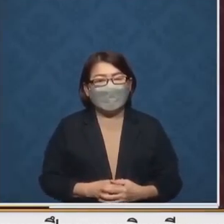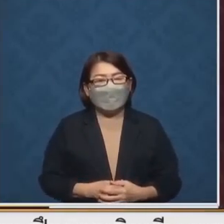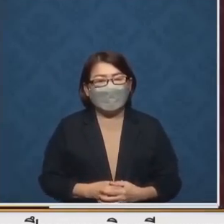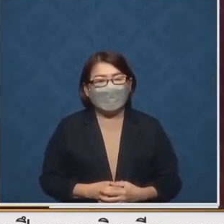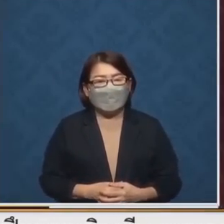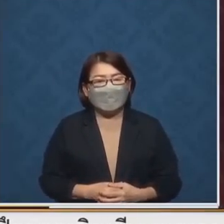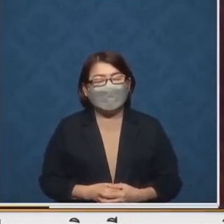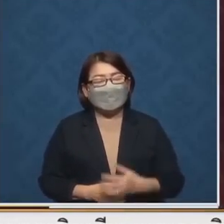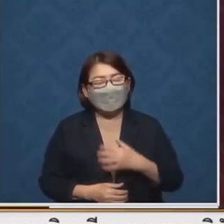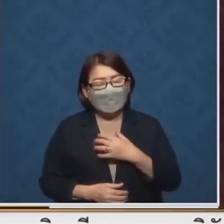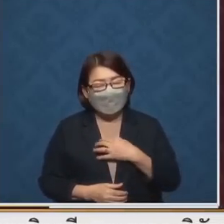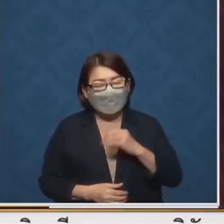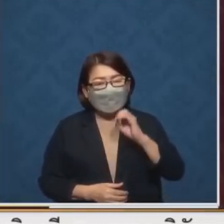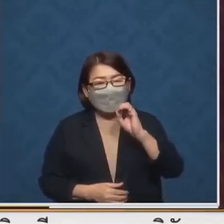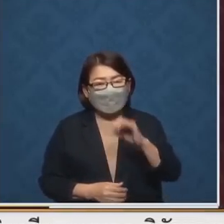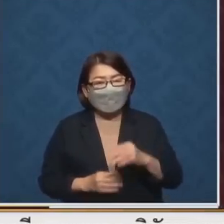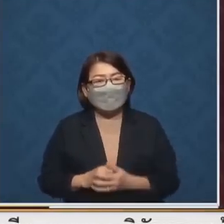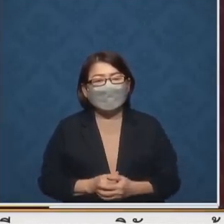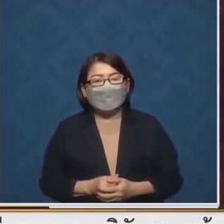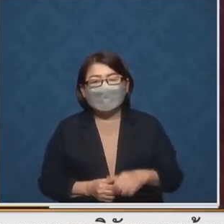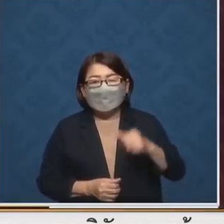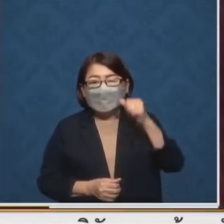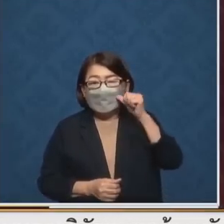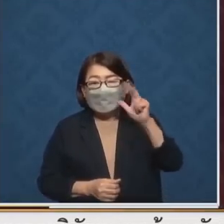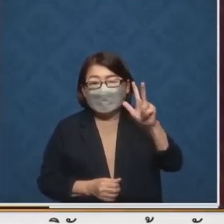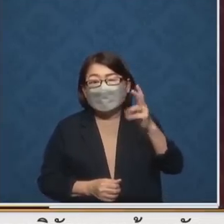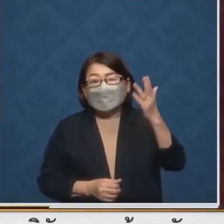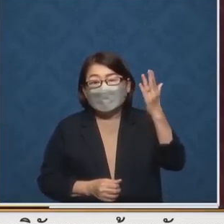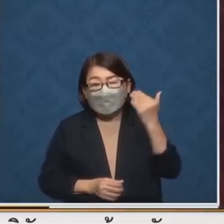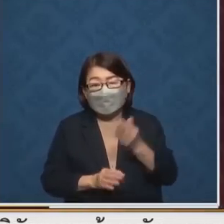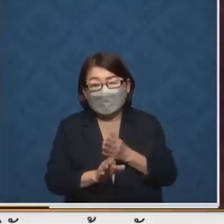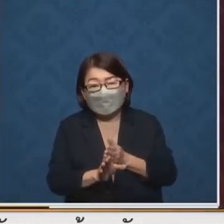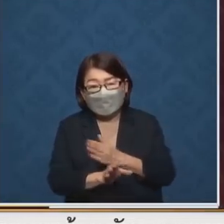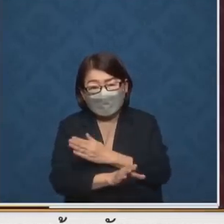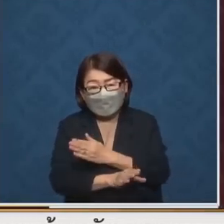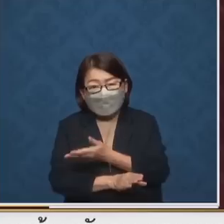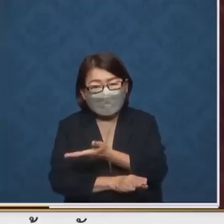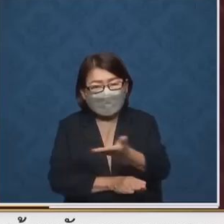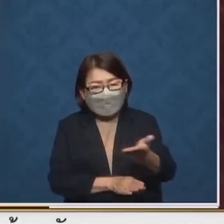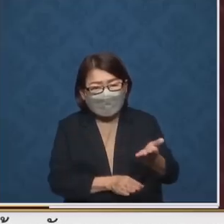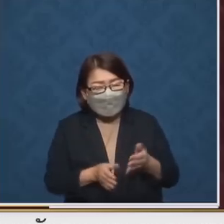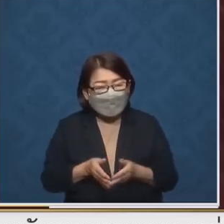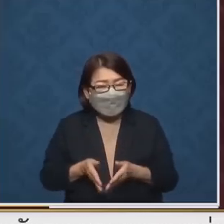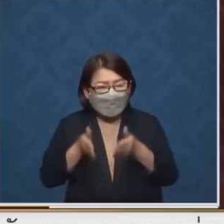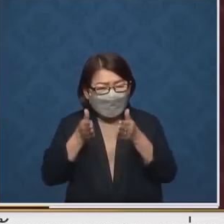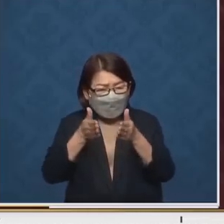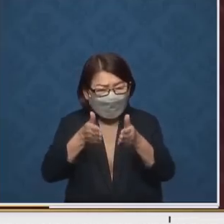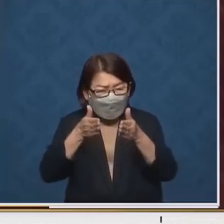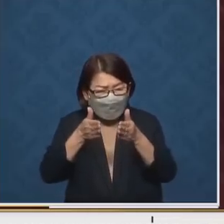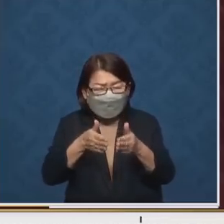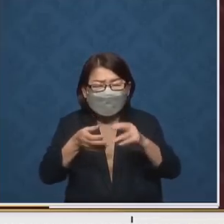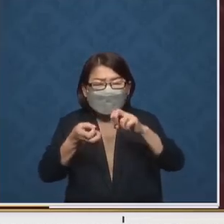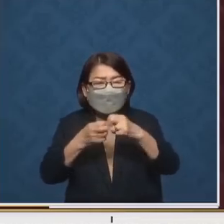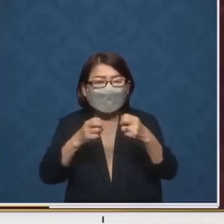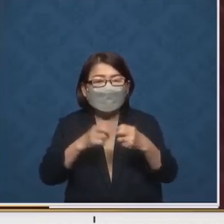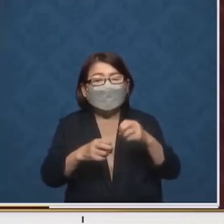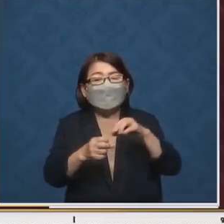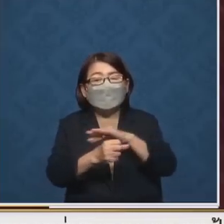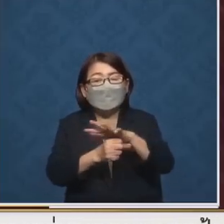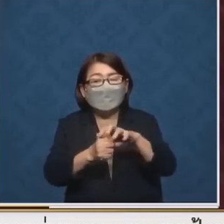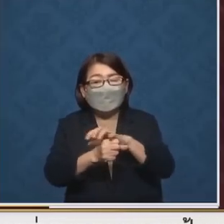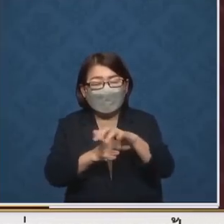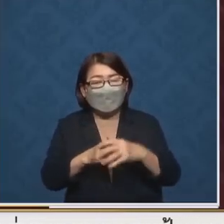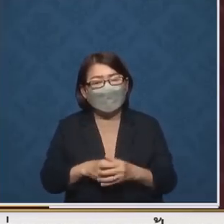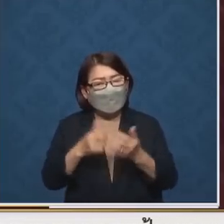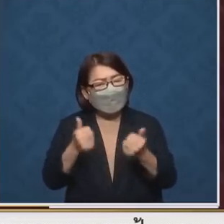สิ่ที่จะพูดใน 3 วนที่ผ่านมา ทกคนเทน้หนักไปที่ COVIDเพราะวาวันนี้เป็ความ